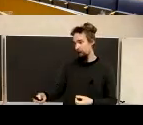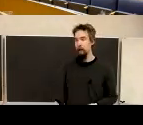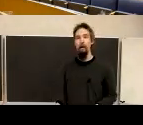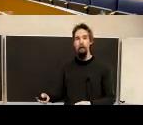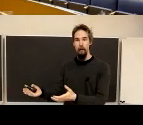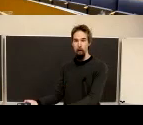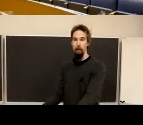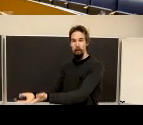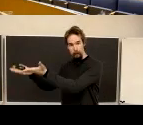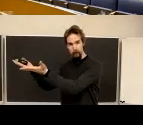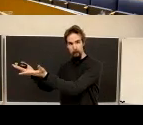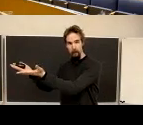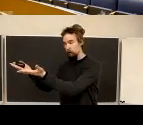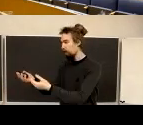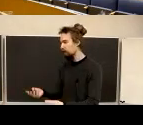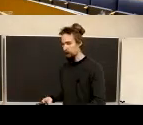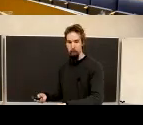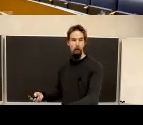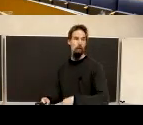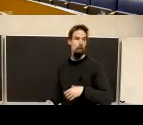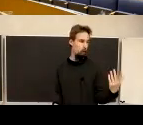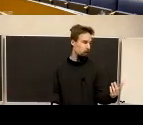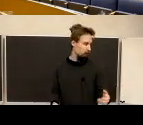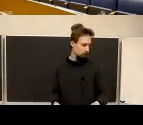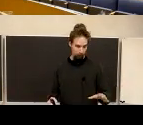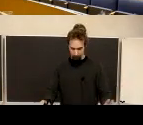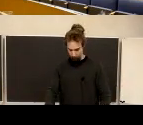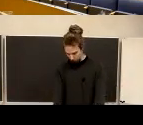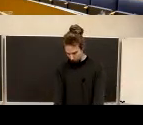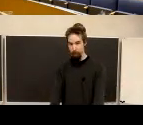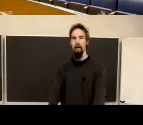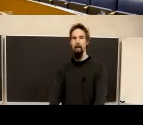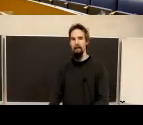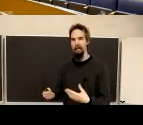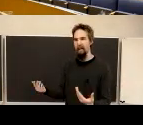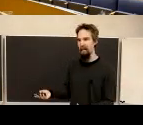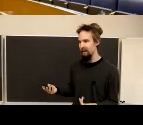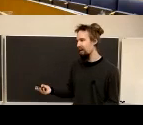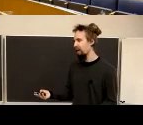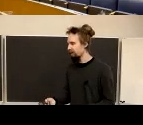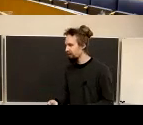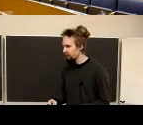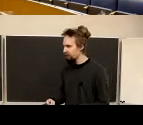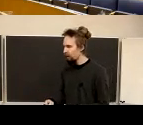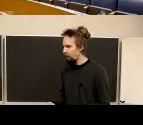diat, niin kuin on tietyllä tapaa tärkeämpiä kuin jotkut muut asiat, vaikka joku lattia ja niin